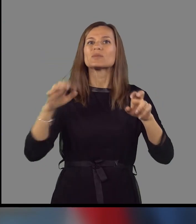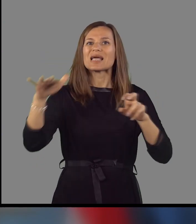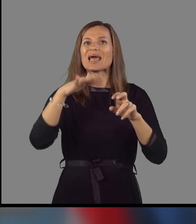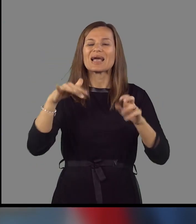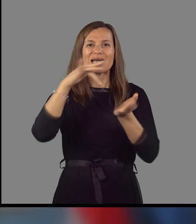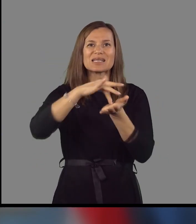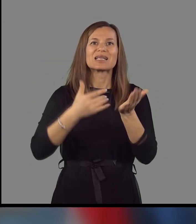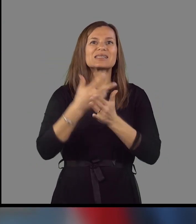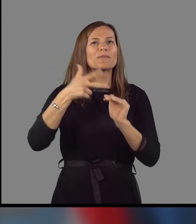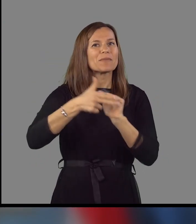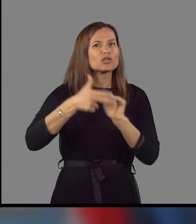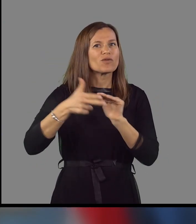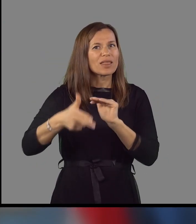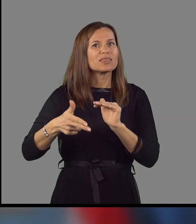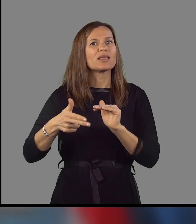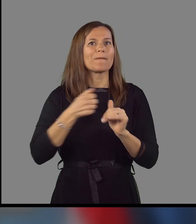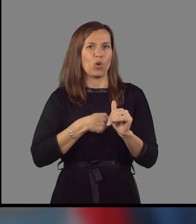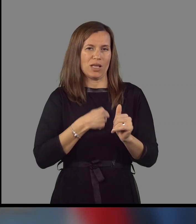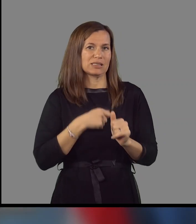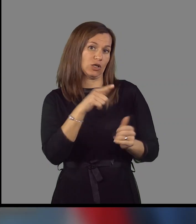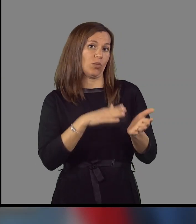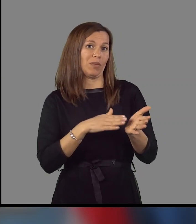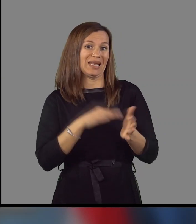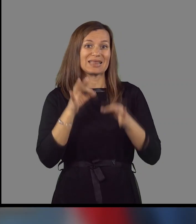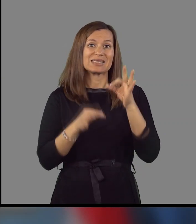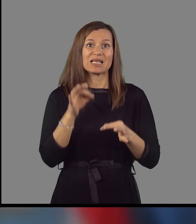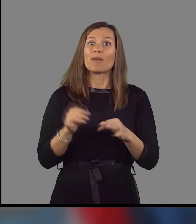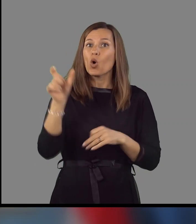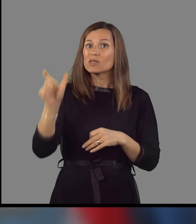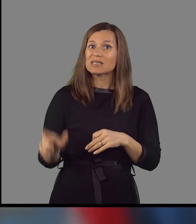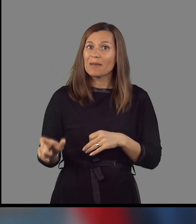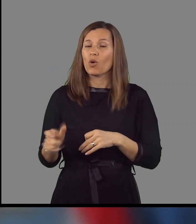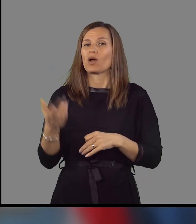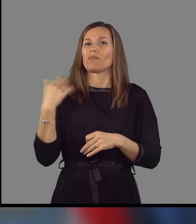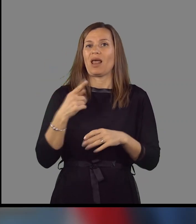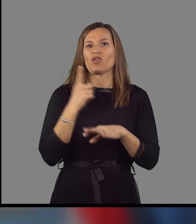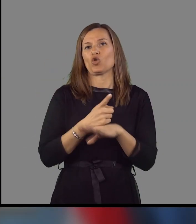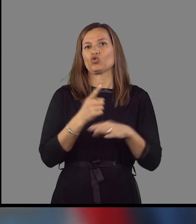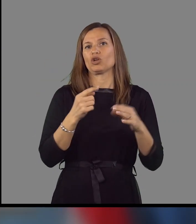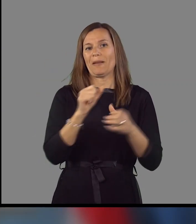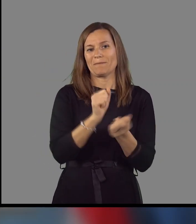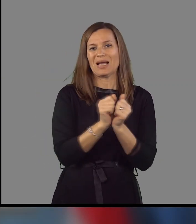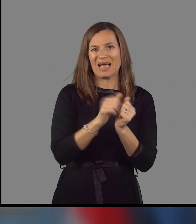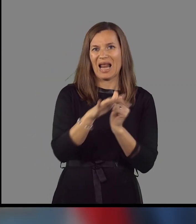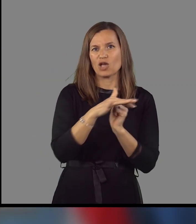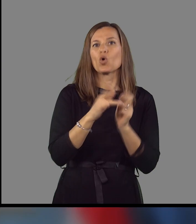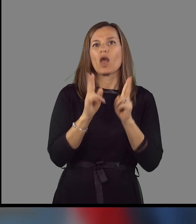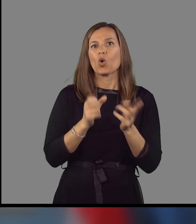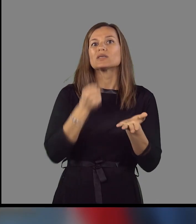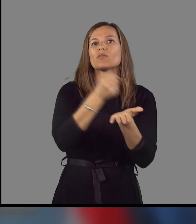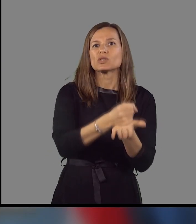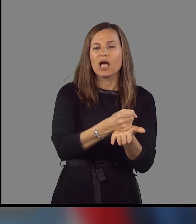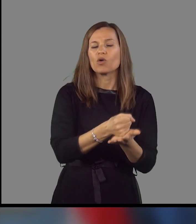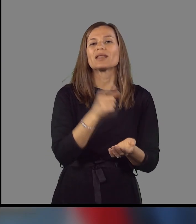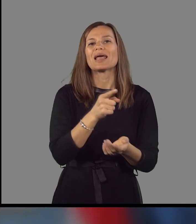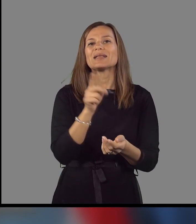z definicijo Evropskega centra za preprečevanje bolezni. To pomeni, testira se osebo, ki je bila v določenem